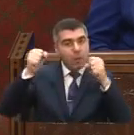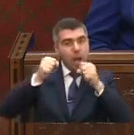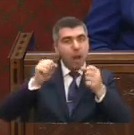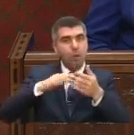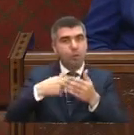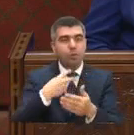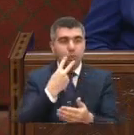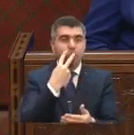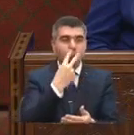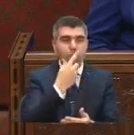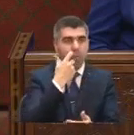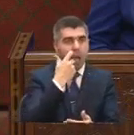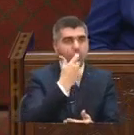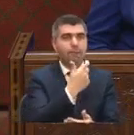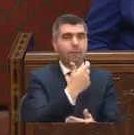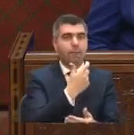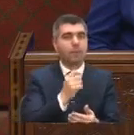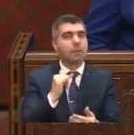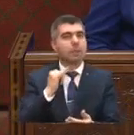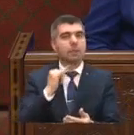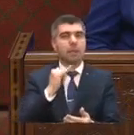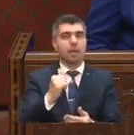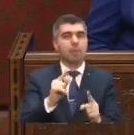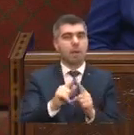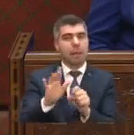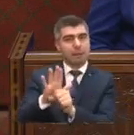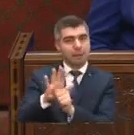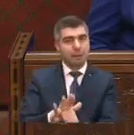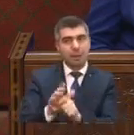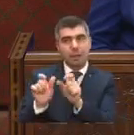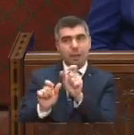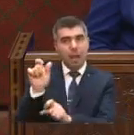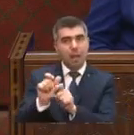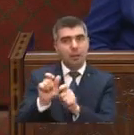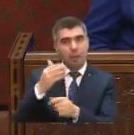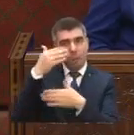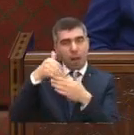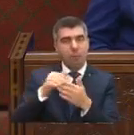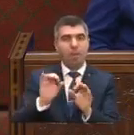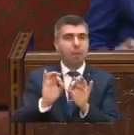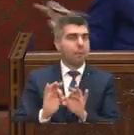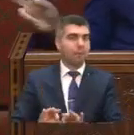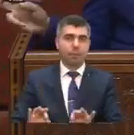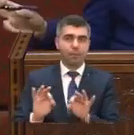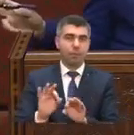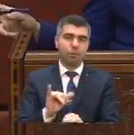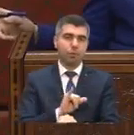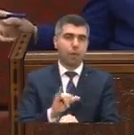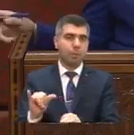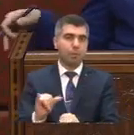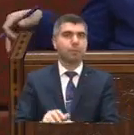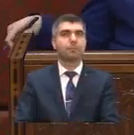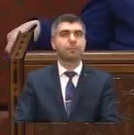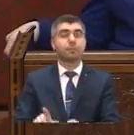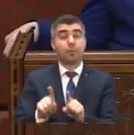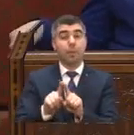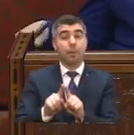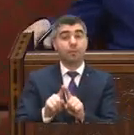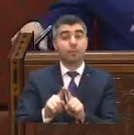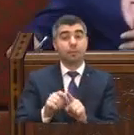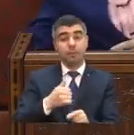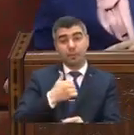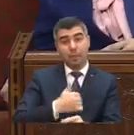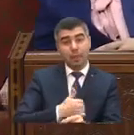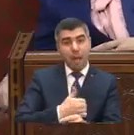نتابع ذلك عن كتب وما يمكنش نفرطوا في المواطنين ديالنا وفي السلامه ديالهم. فيما يتعلق بالمجال الجنوبي، حنا